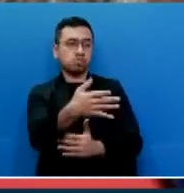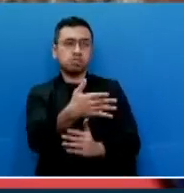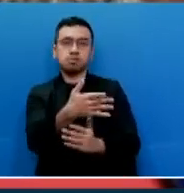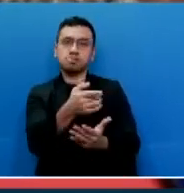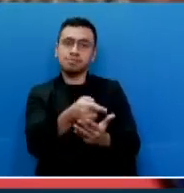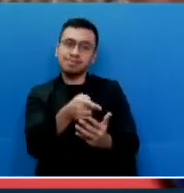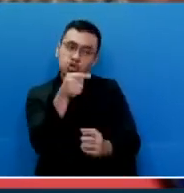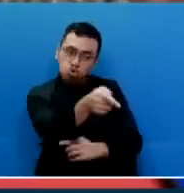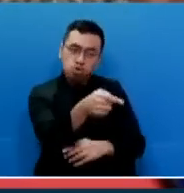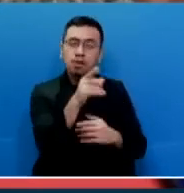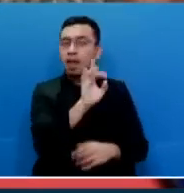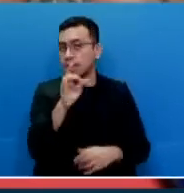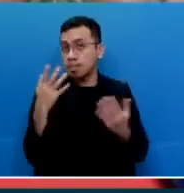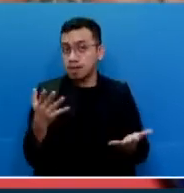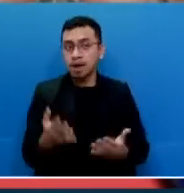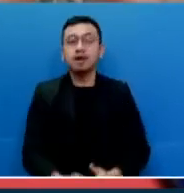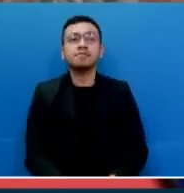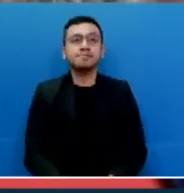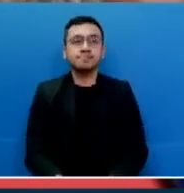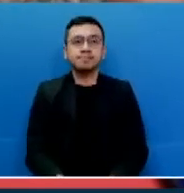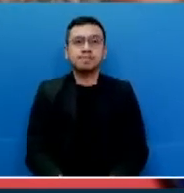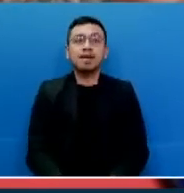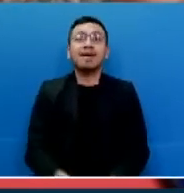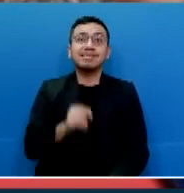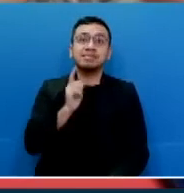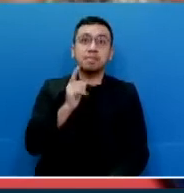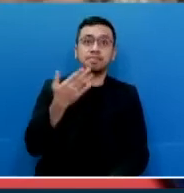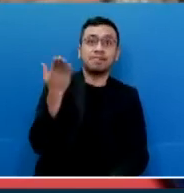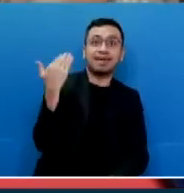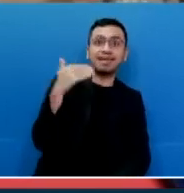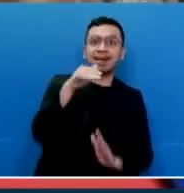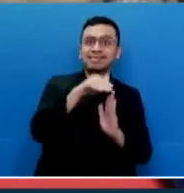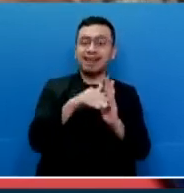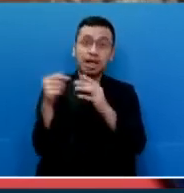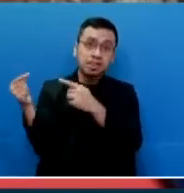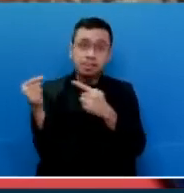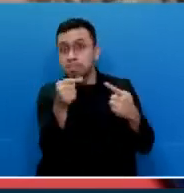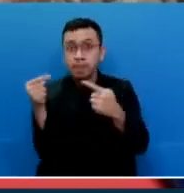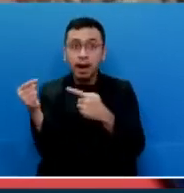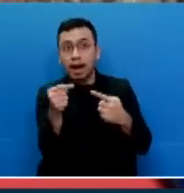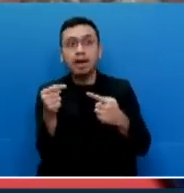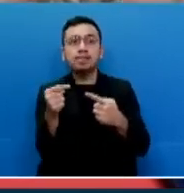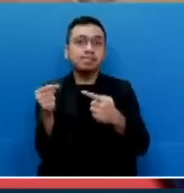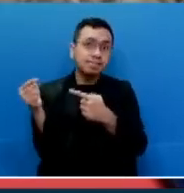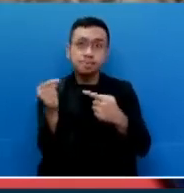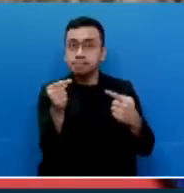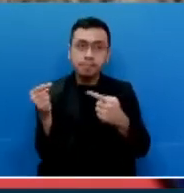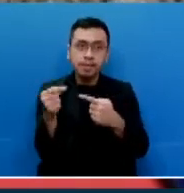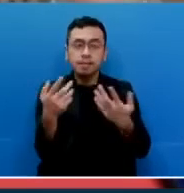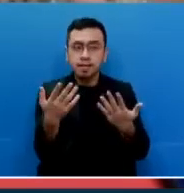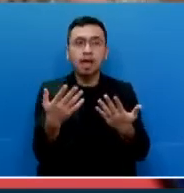selain apa Ya Penonton ketika debat presiden ini selain memperhatikan substansi